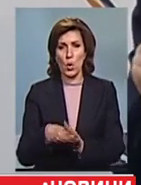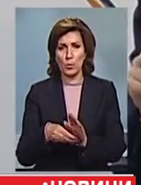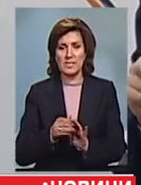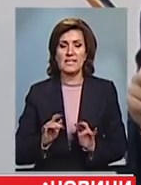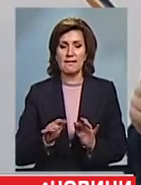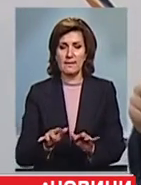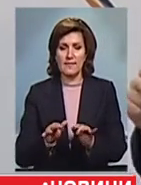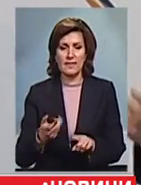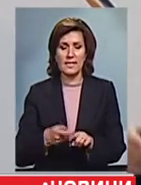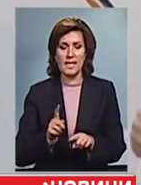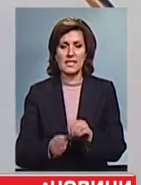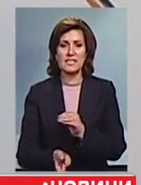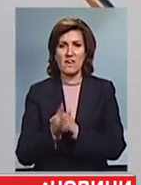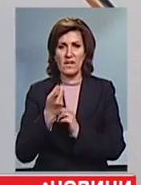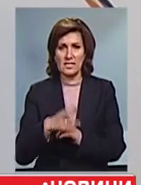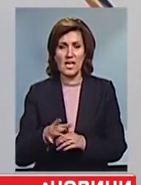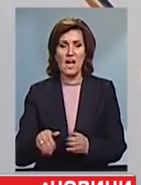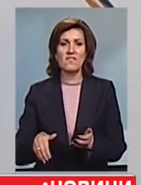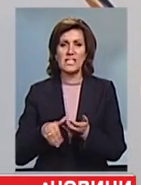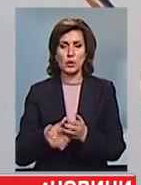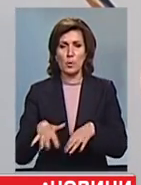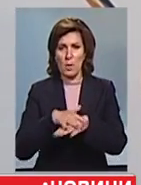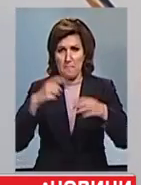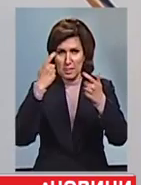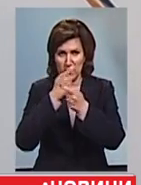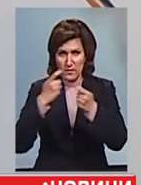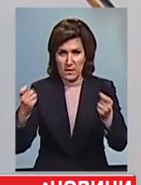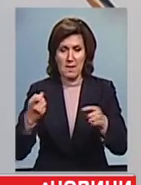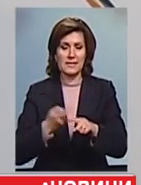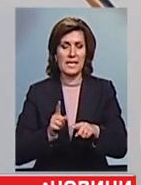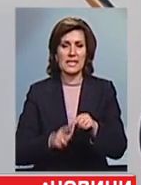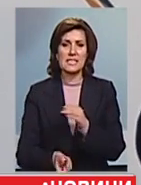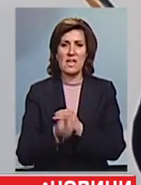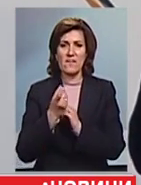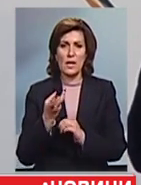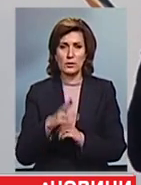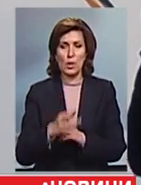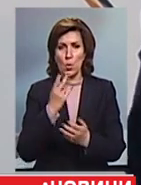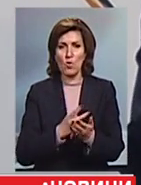корупційних діянь, які з'являються в засобах масової інформації, які